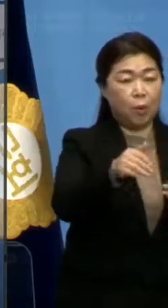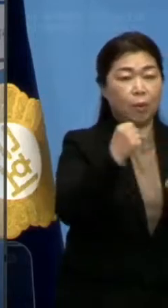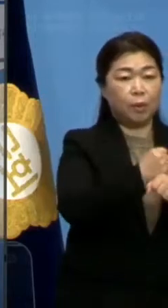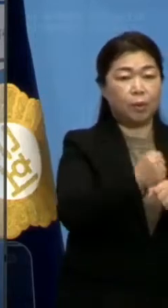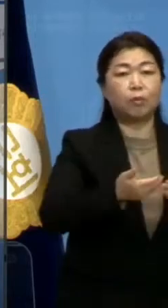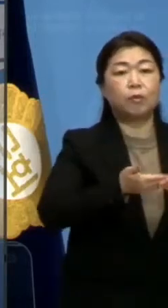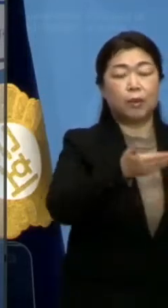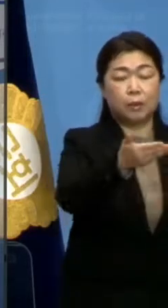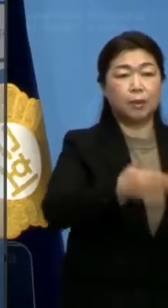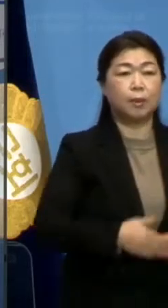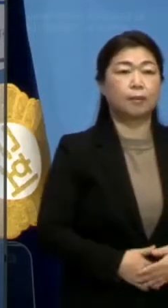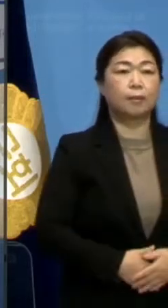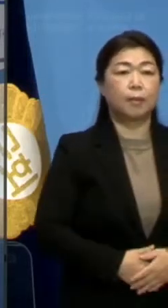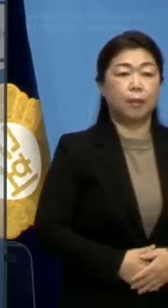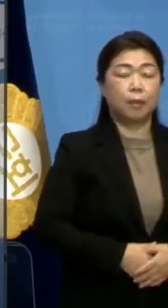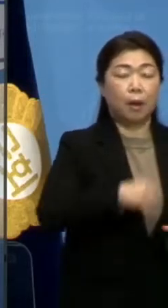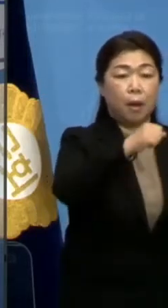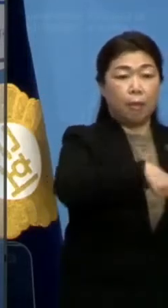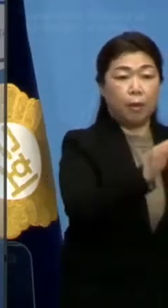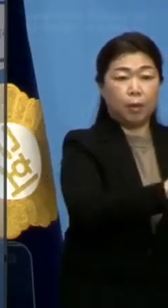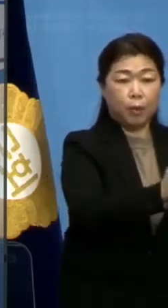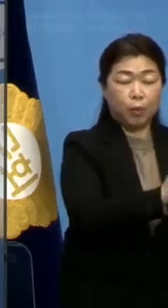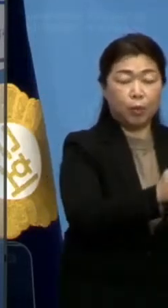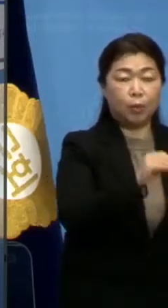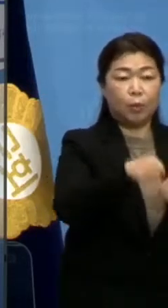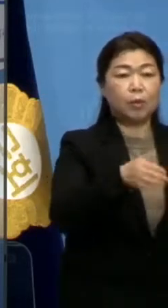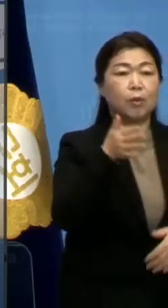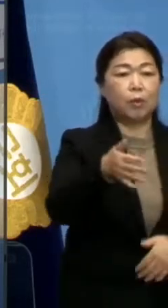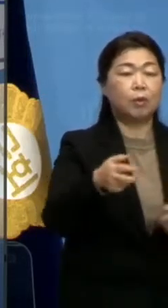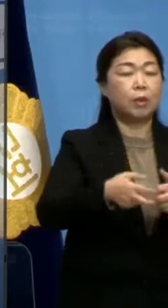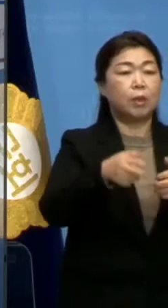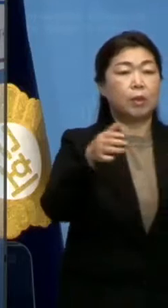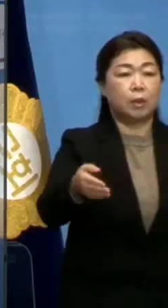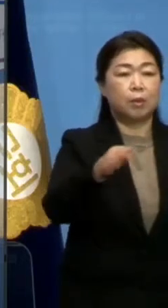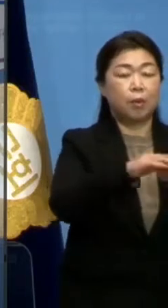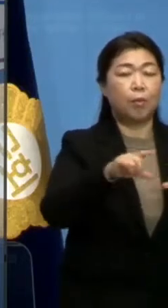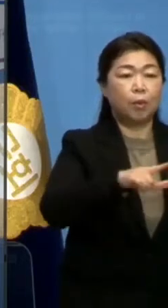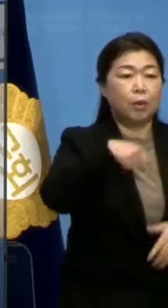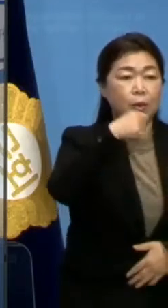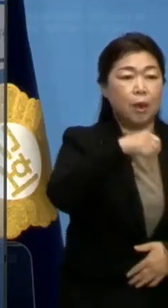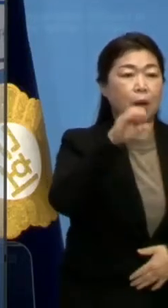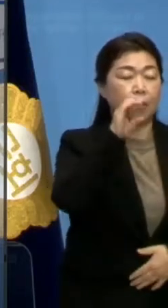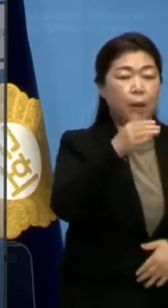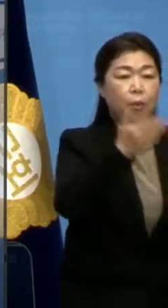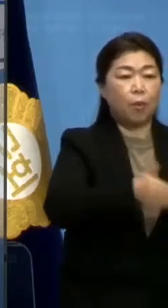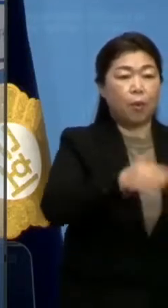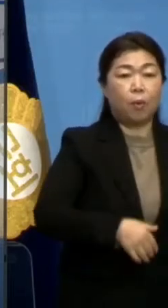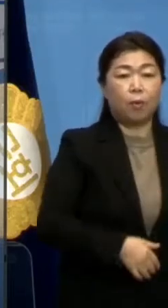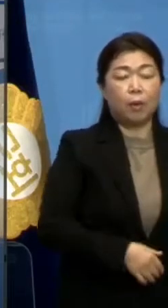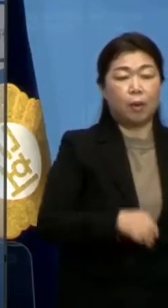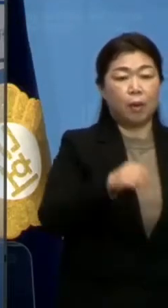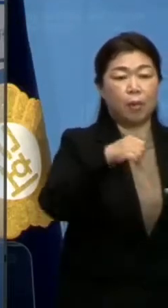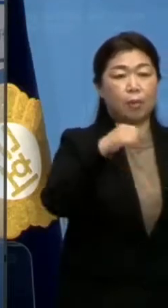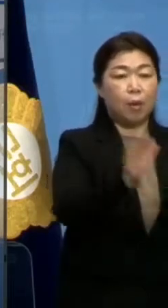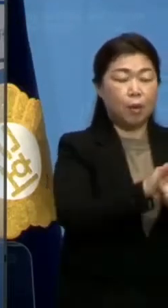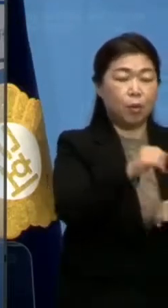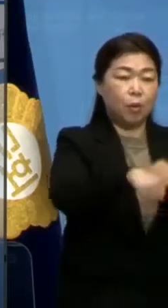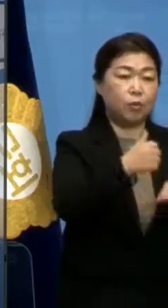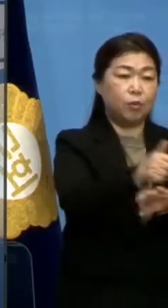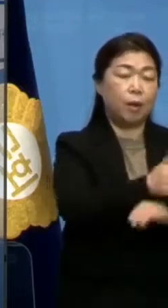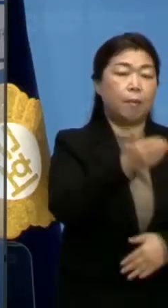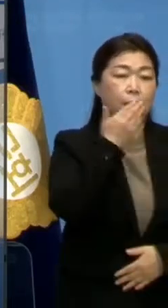하겠습니다 반려동물 전용 있을 뿐만 아니라 일반 식당이나 카페 공공장소 등에 반려동물 출입 가능 여부에 대해